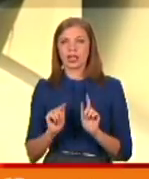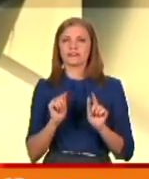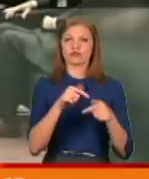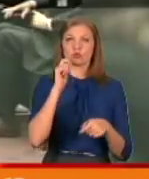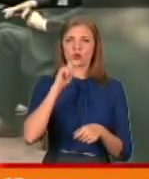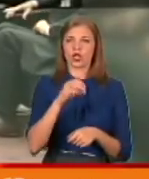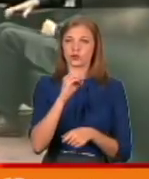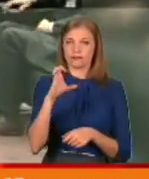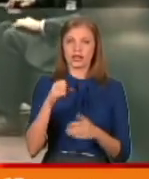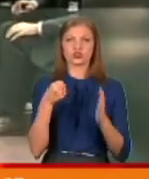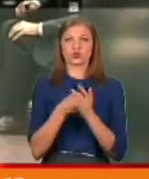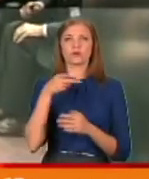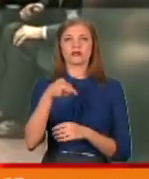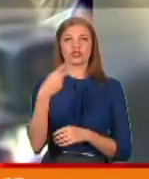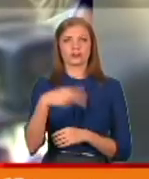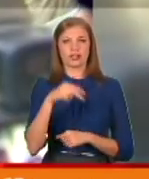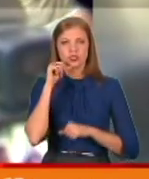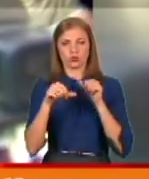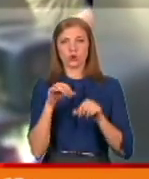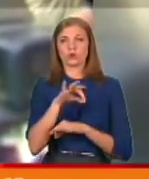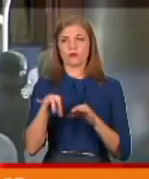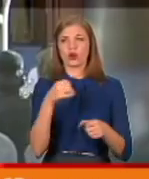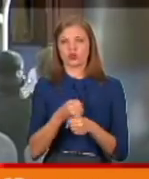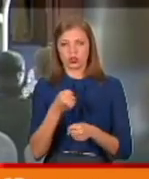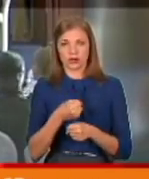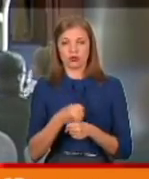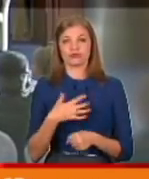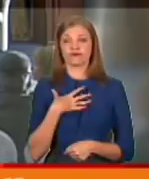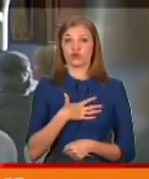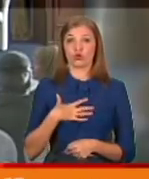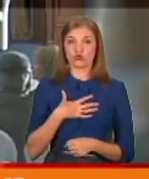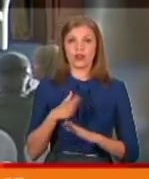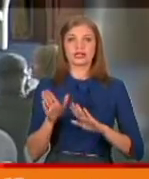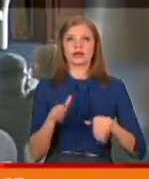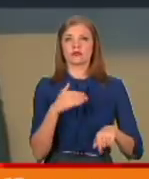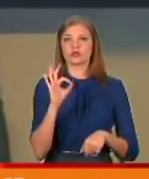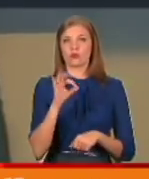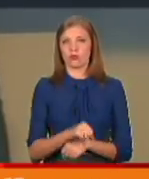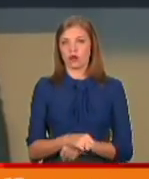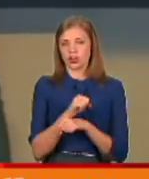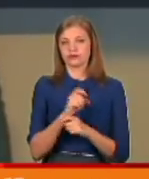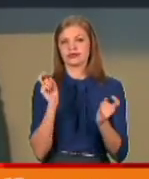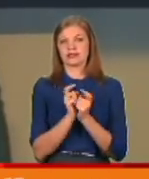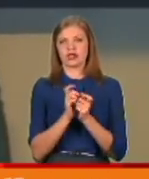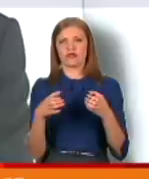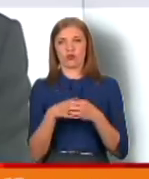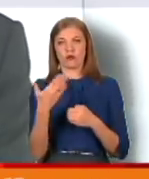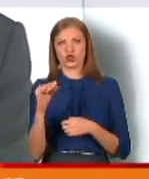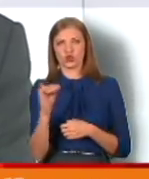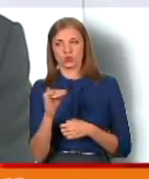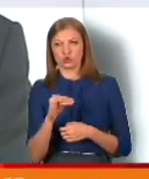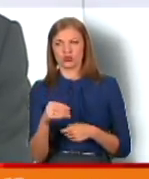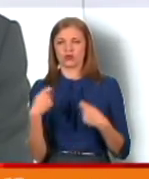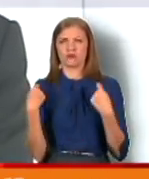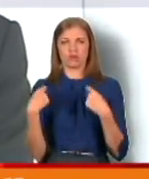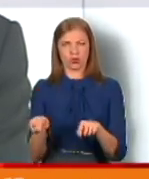України в ЄС до 2020 року. Проєкт розроблений. Розчарування постпомаранчевого періоду, сварки в команді Ющенка. Про